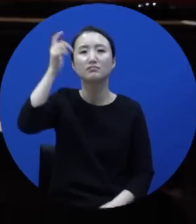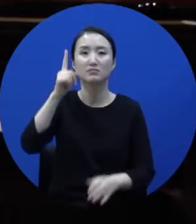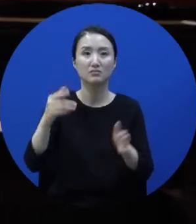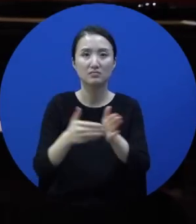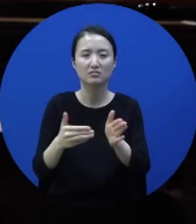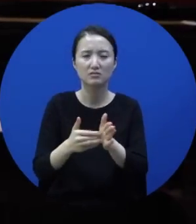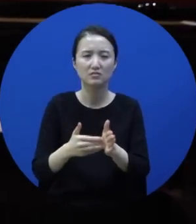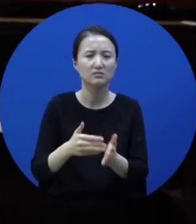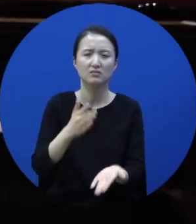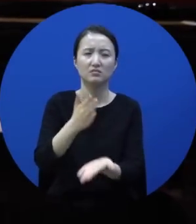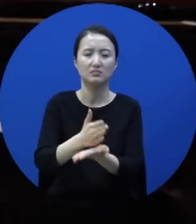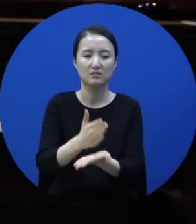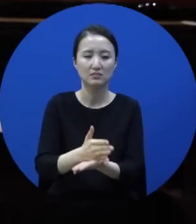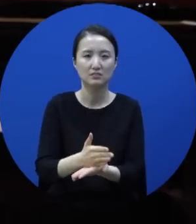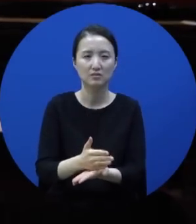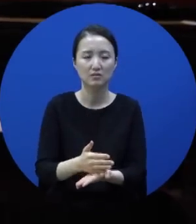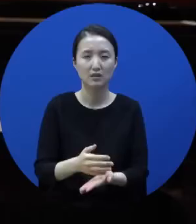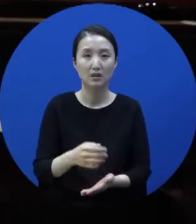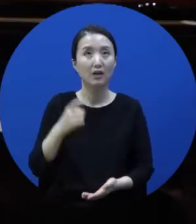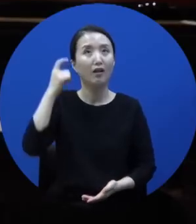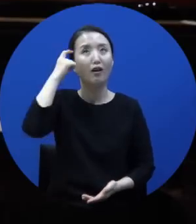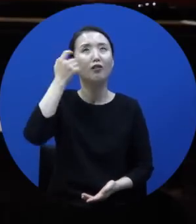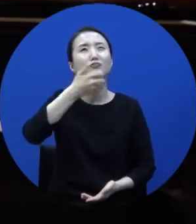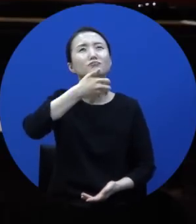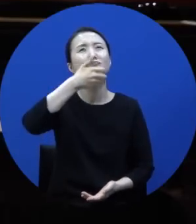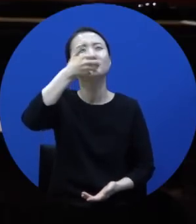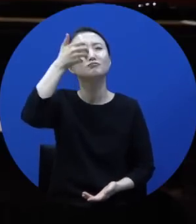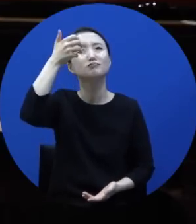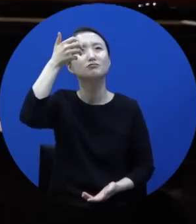사람들이 뭐라고 하느냐? 이렇게 얘기해요. 아, 그거